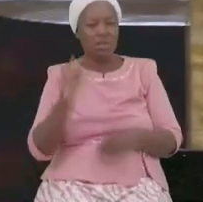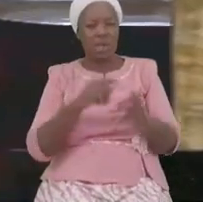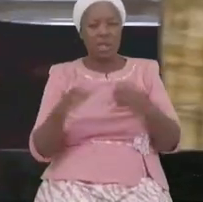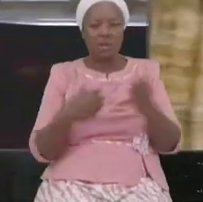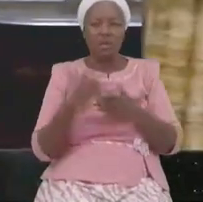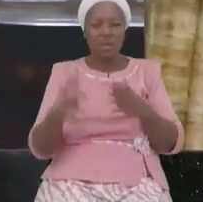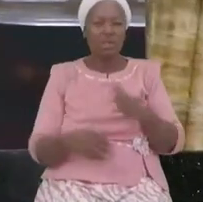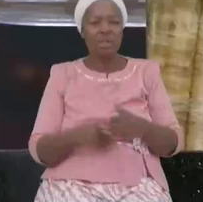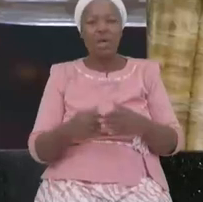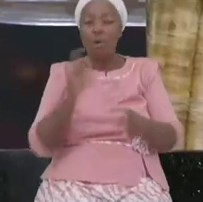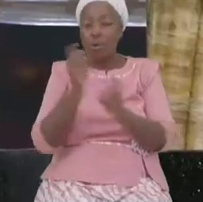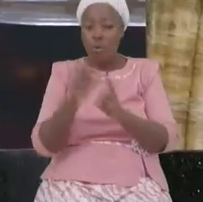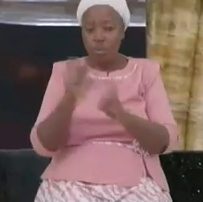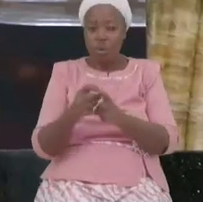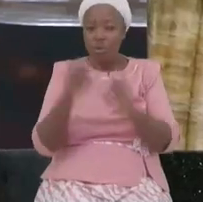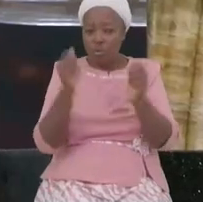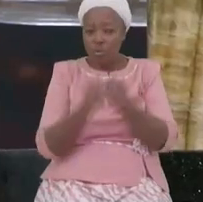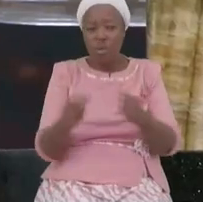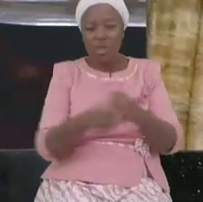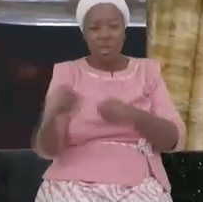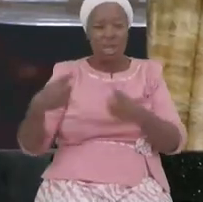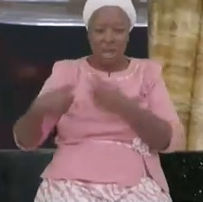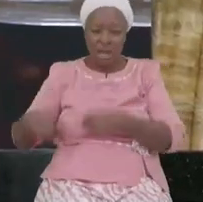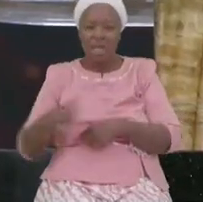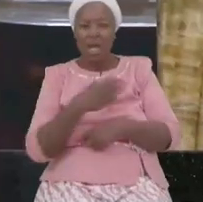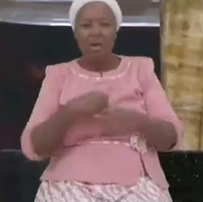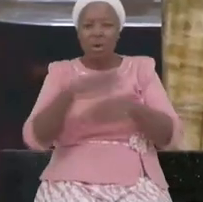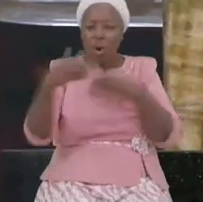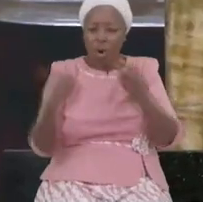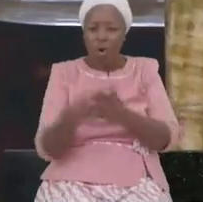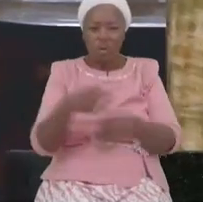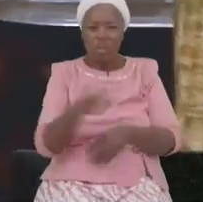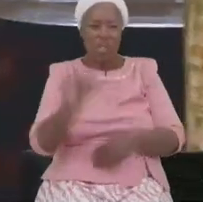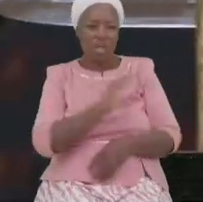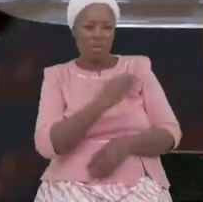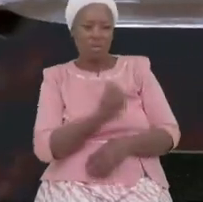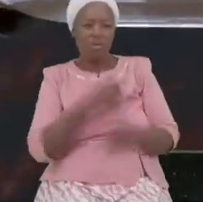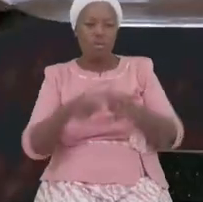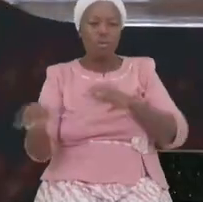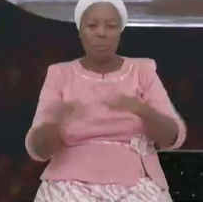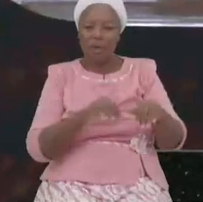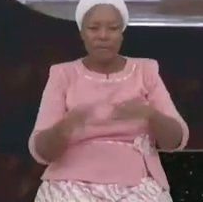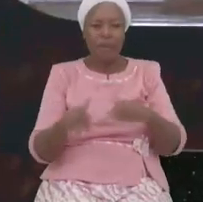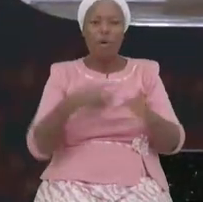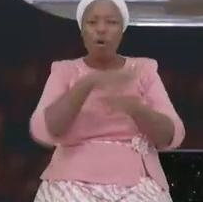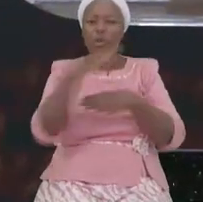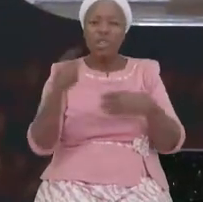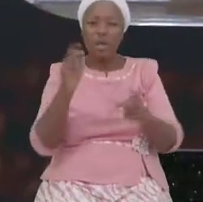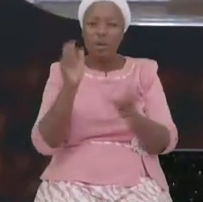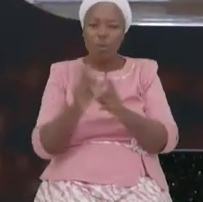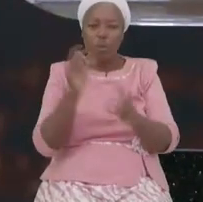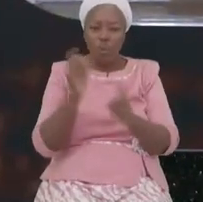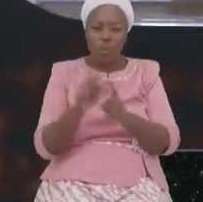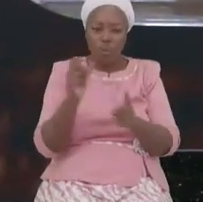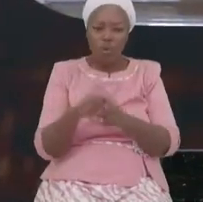Et a observé ses ordonnances, ses préceptes et ses lois de tout son cœur et de toute son âme afin de mettre en pratique les paroles de cette